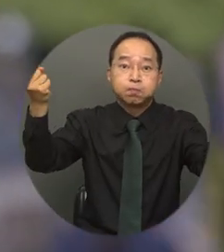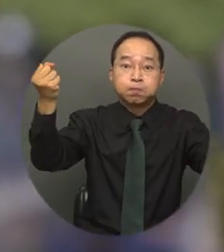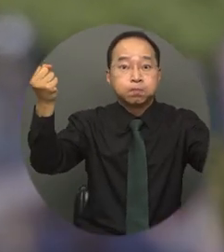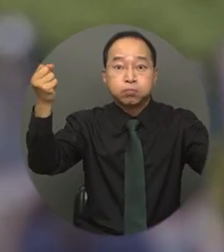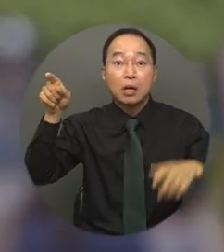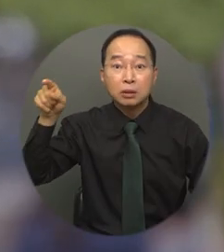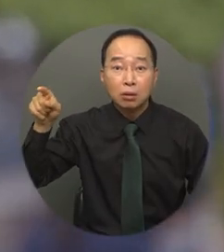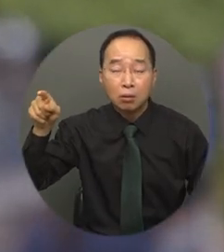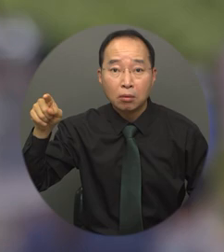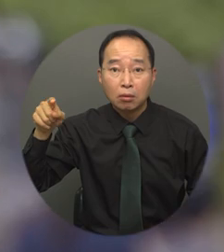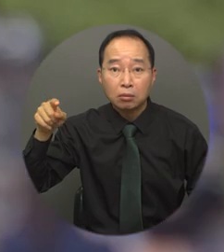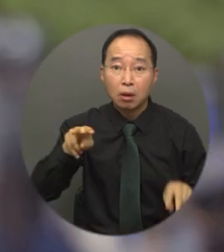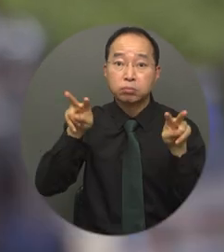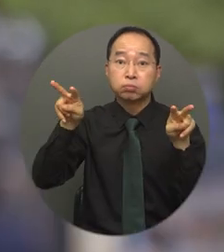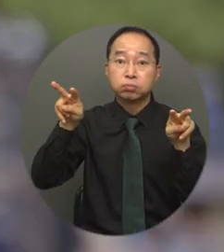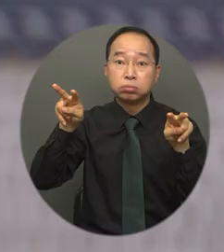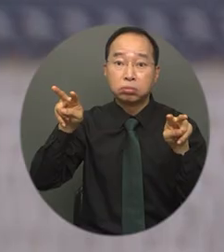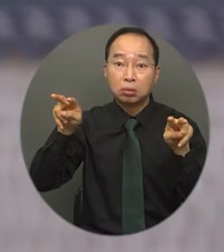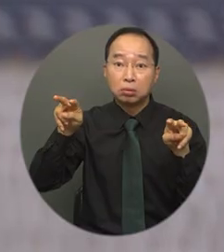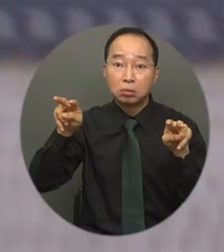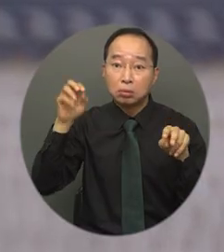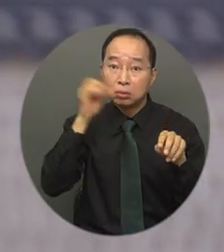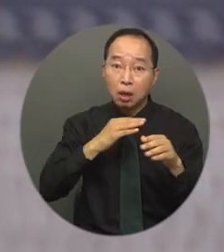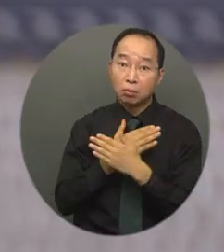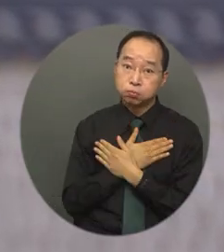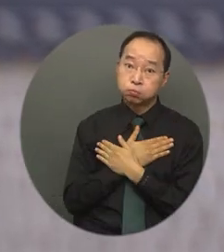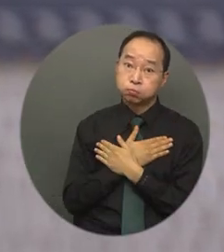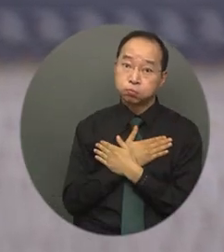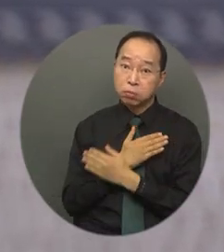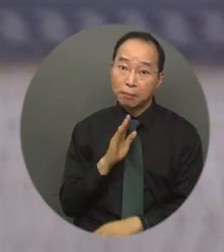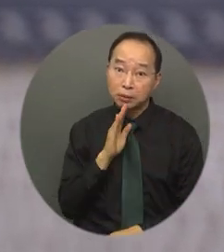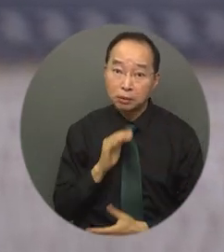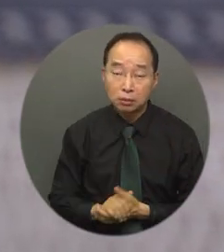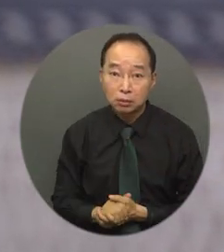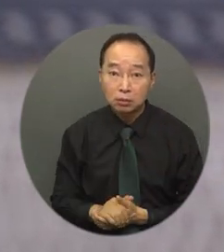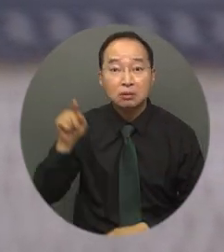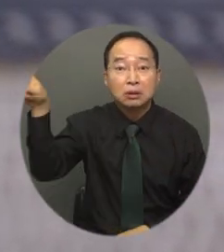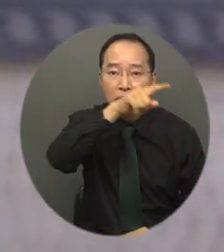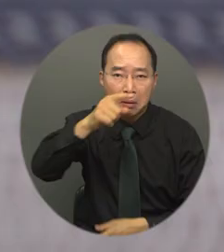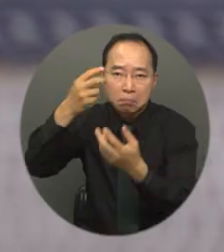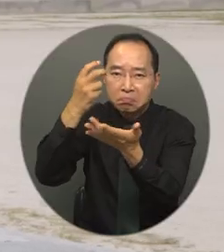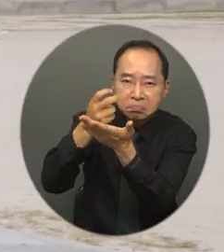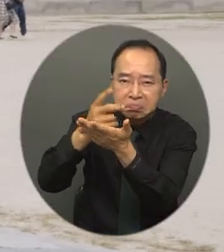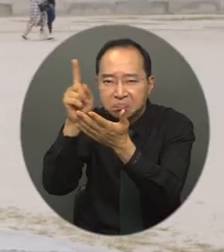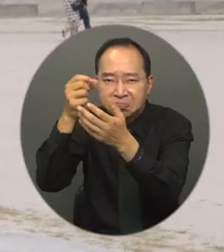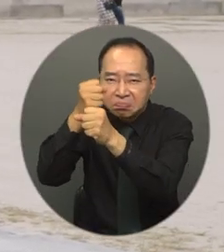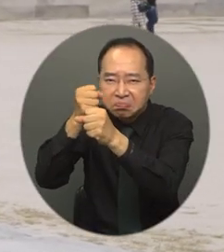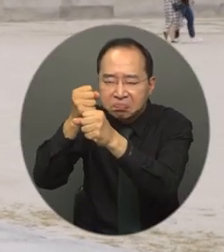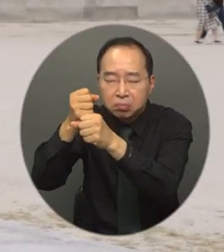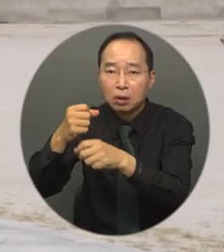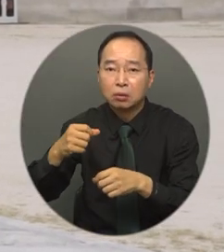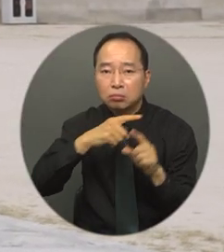정치판을 보고만 계시겠습니까? 언제까지 그들이 만들어 놓은 규칙을 따르며